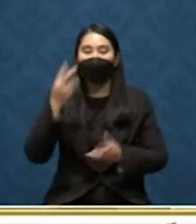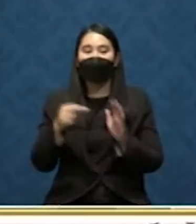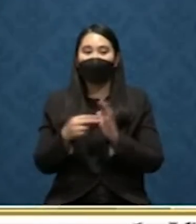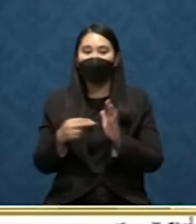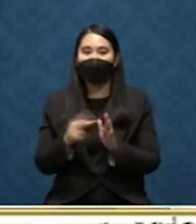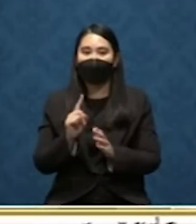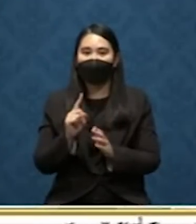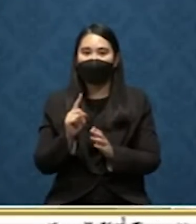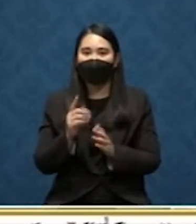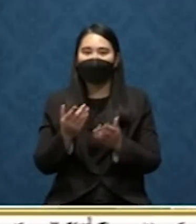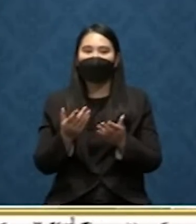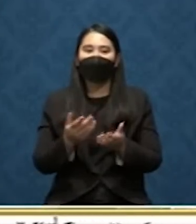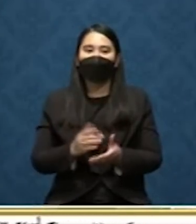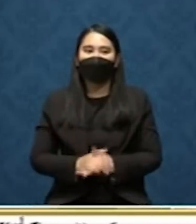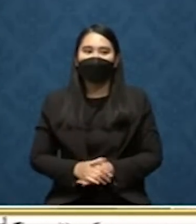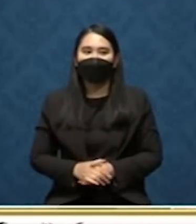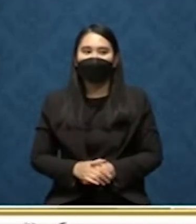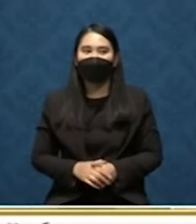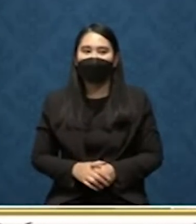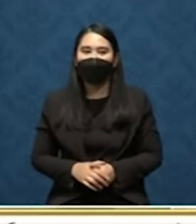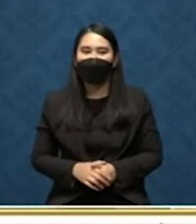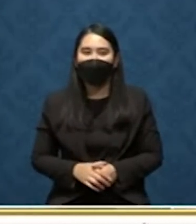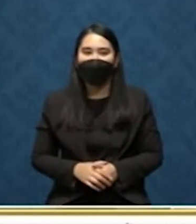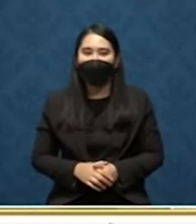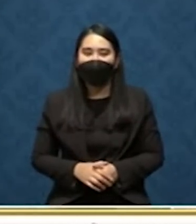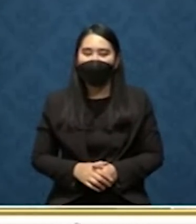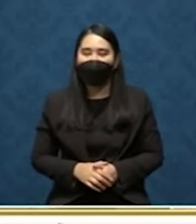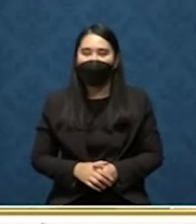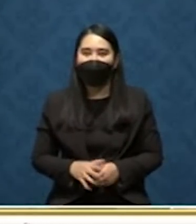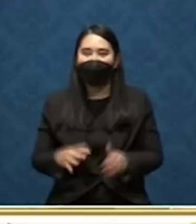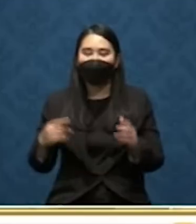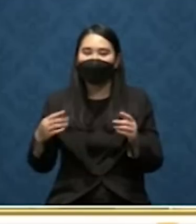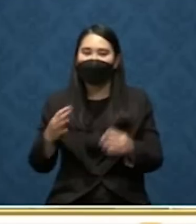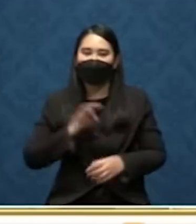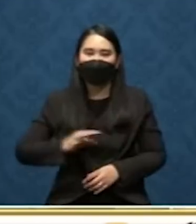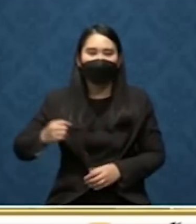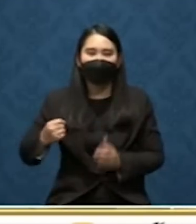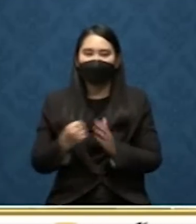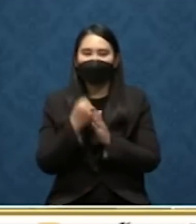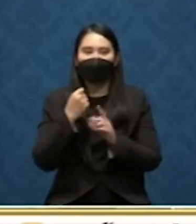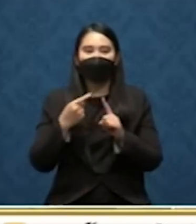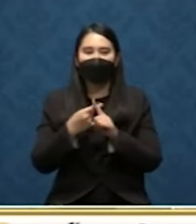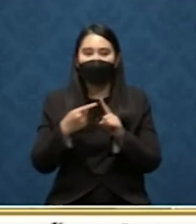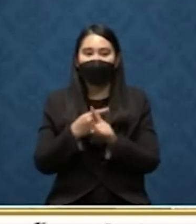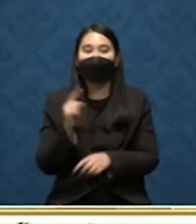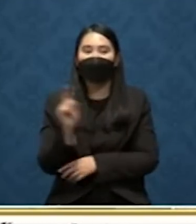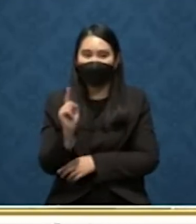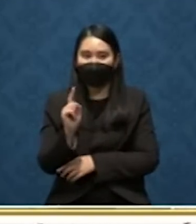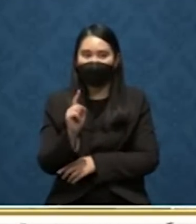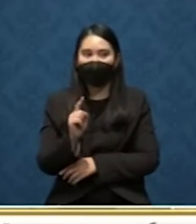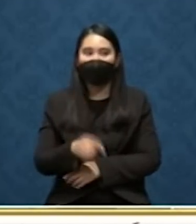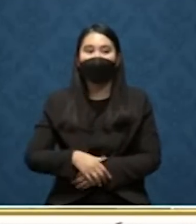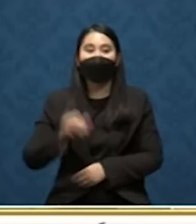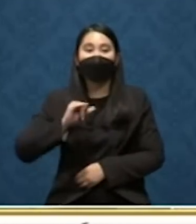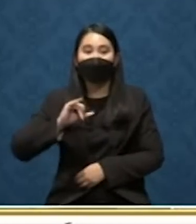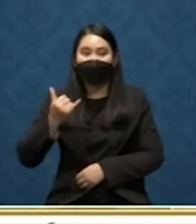ผู้ที่บอริสุทยทั้นั้น แต่สิงที่น่าจะปวด น่าจะปวดที่สุดคือบางคนที่มีก